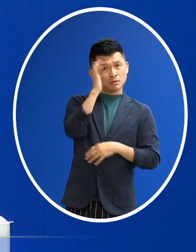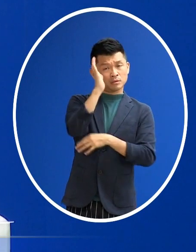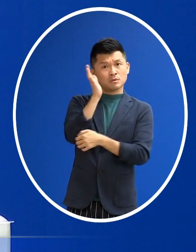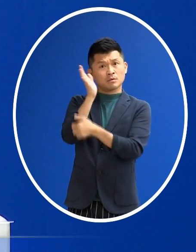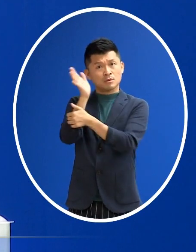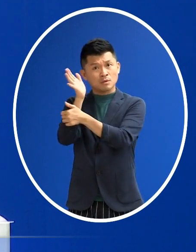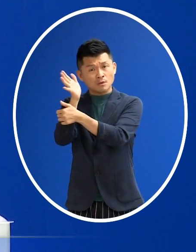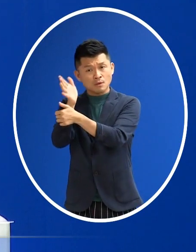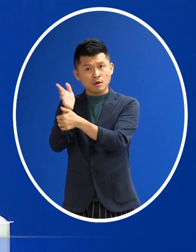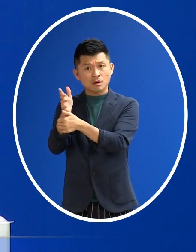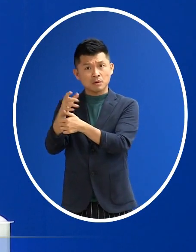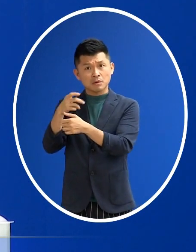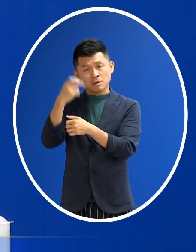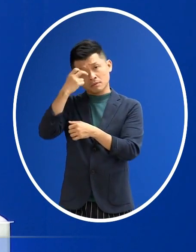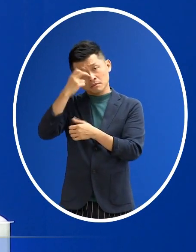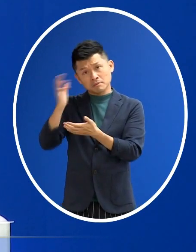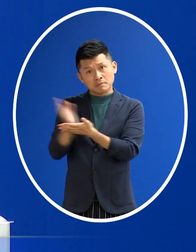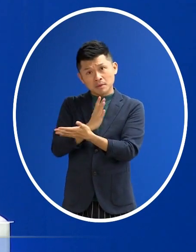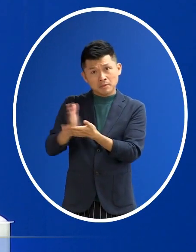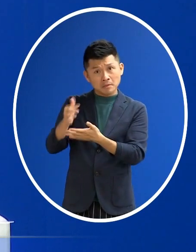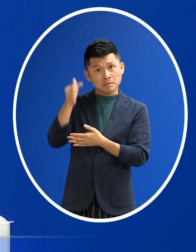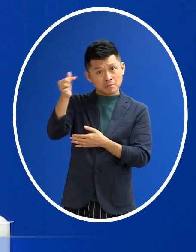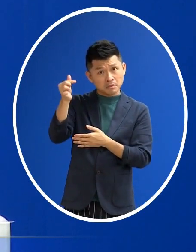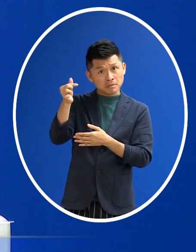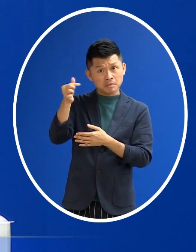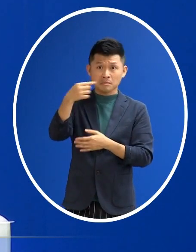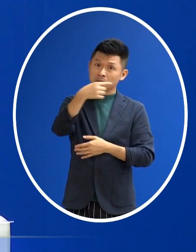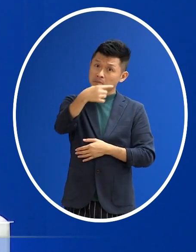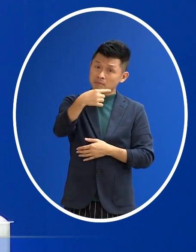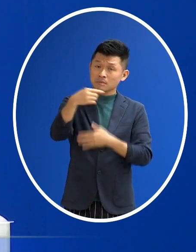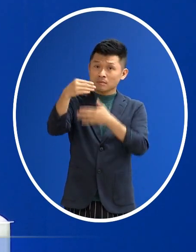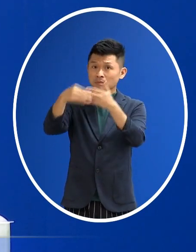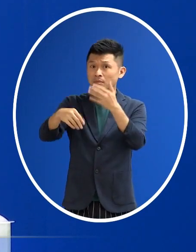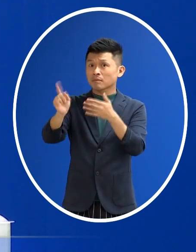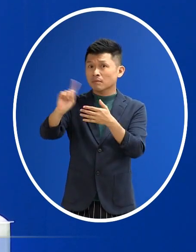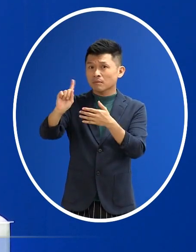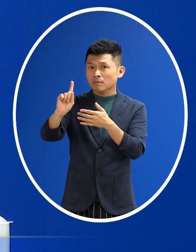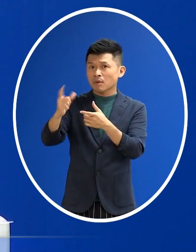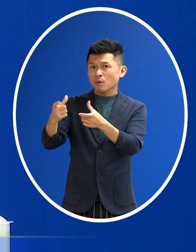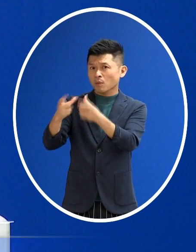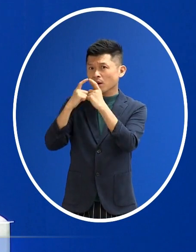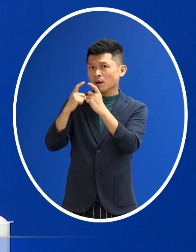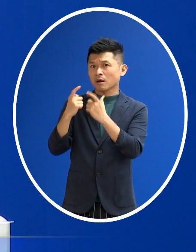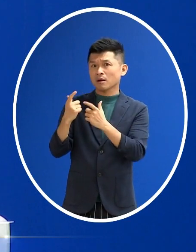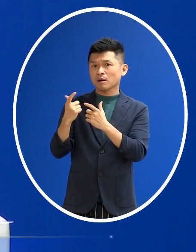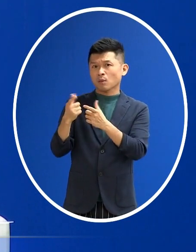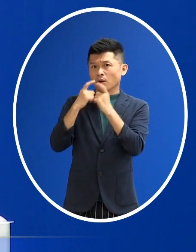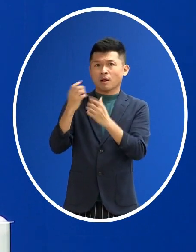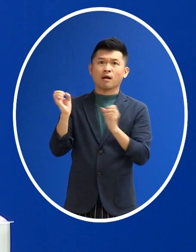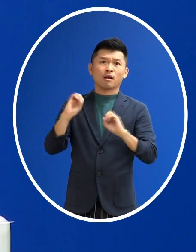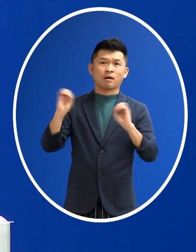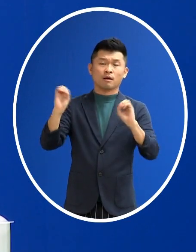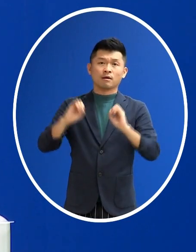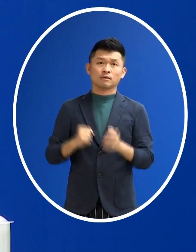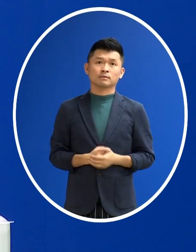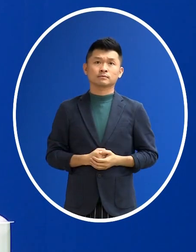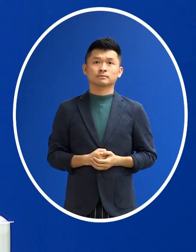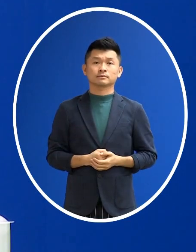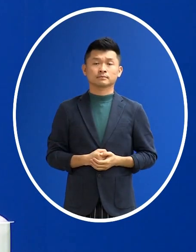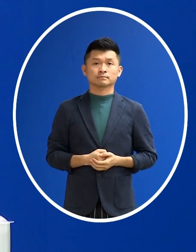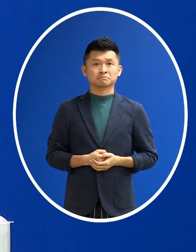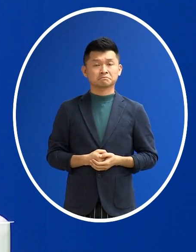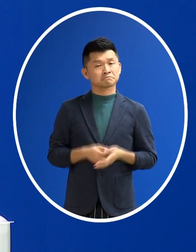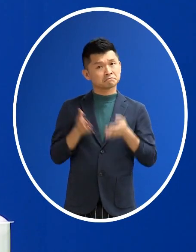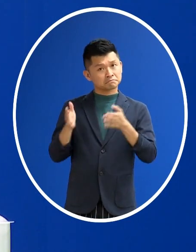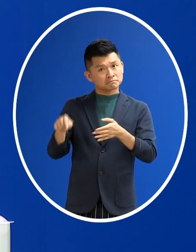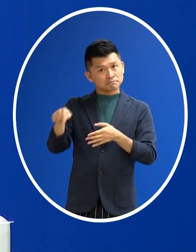么去判定的这些标准，那也都没有回复了。 指挥中心也会持